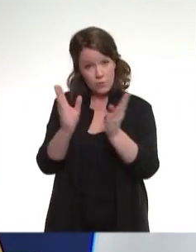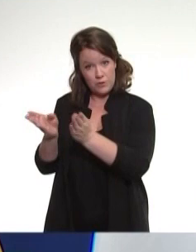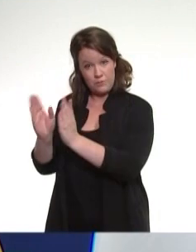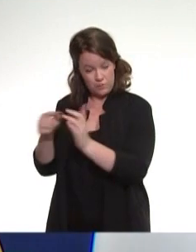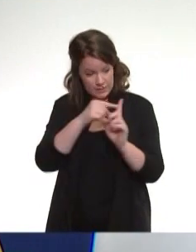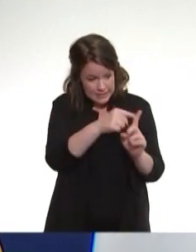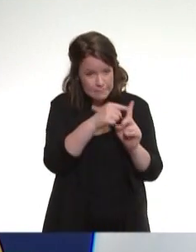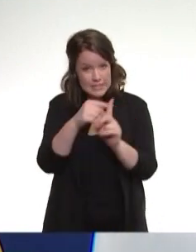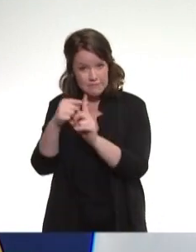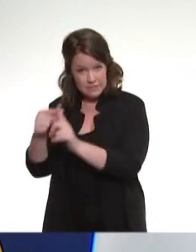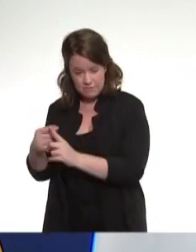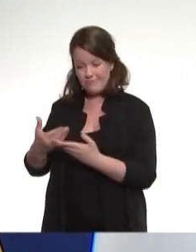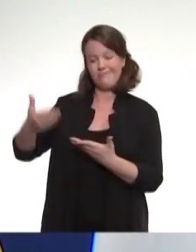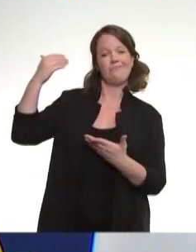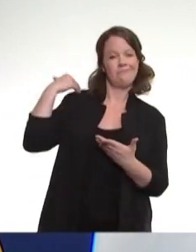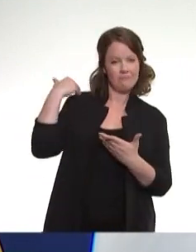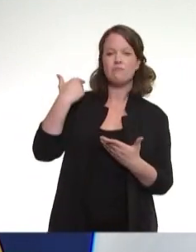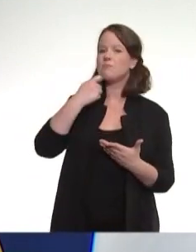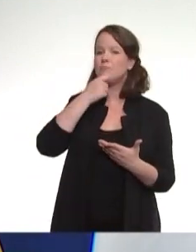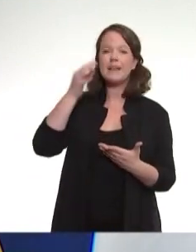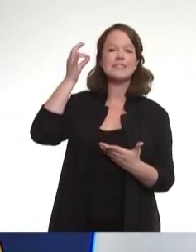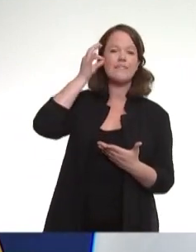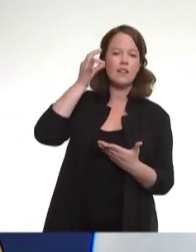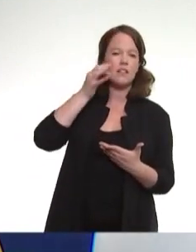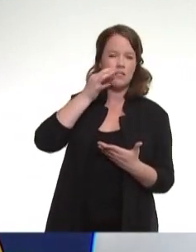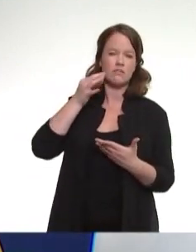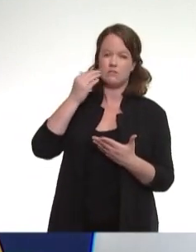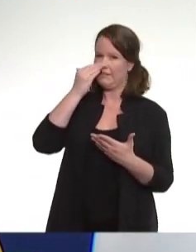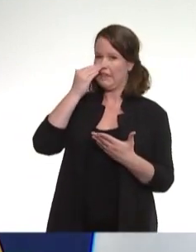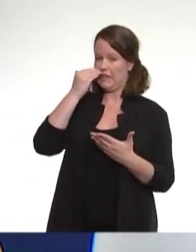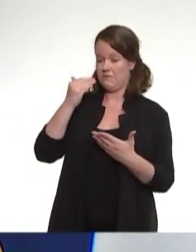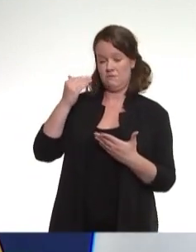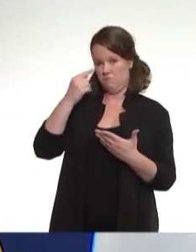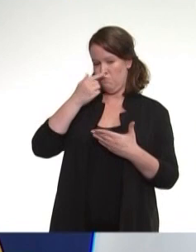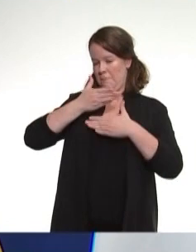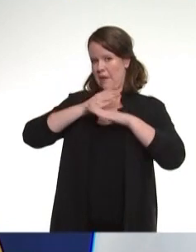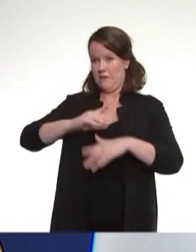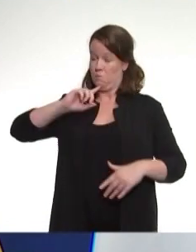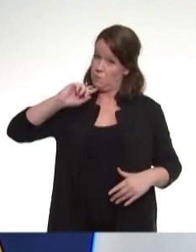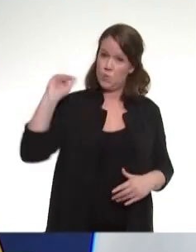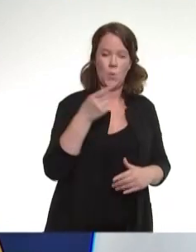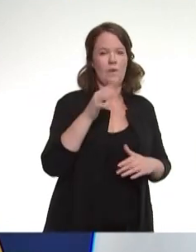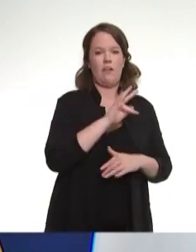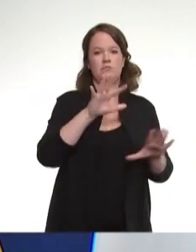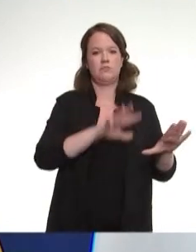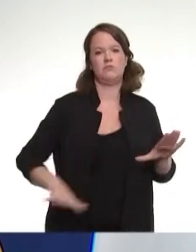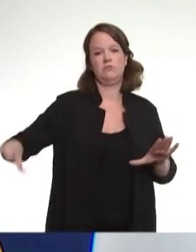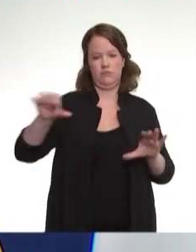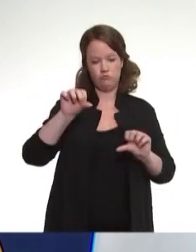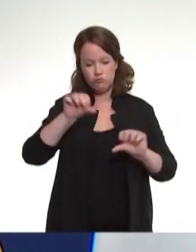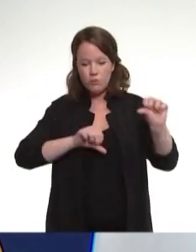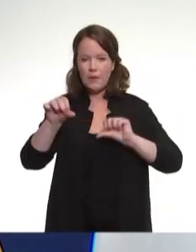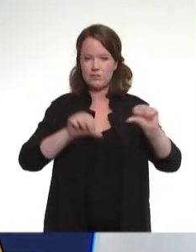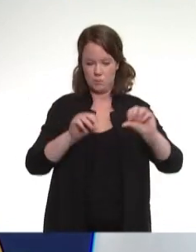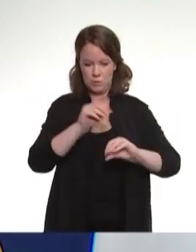pour laisser de la place parce que la vague arrivait et qu'elle n'avait pas pu être anticipée dans la mesure où le virus était inconnue et que nous n'avions pas d'outil de mesure